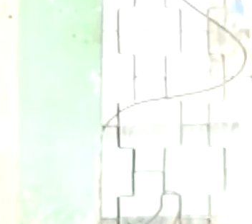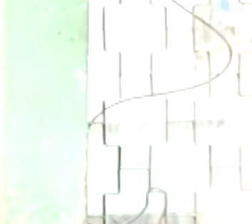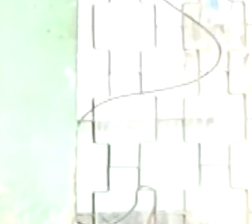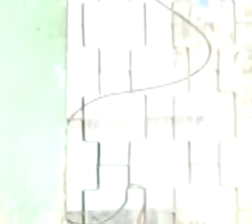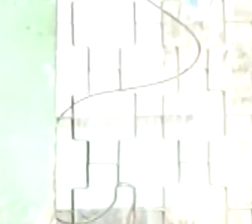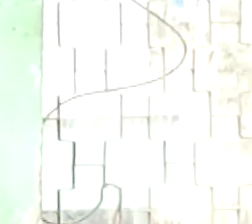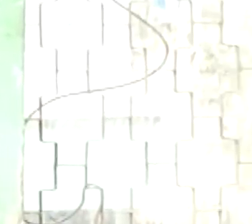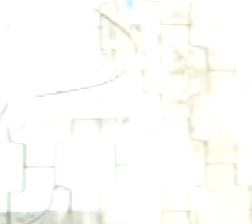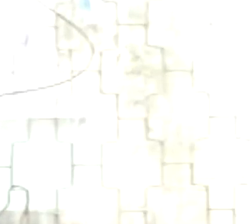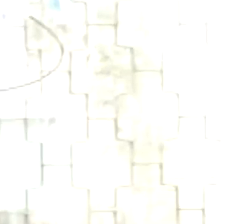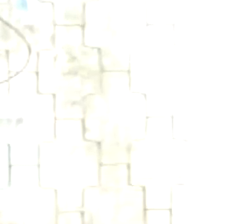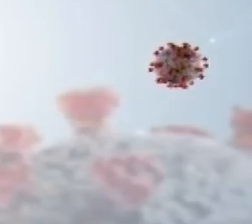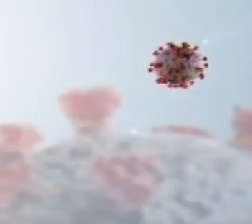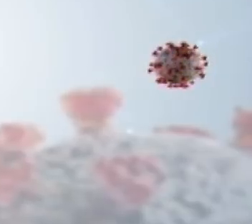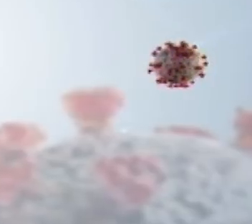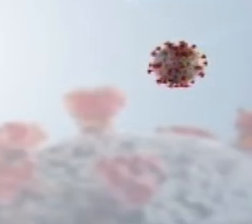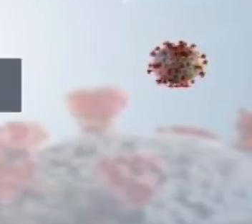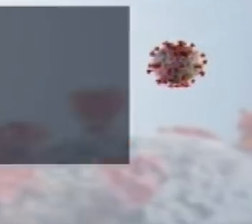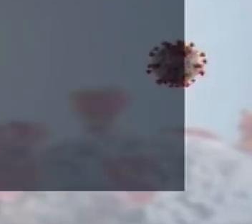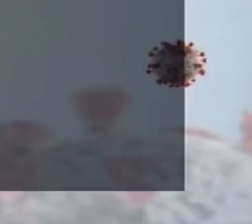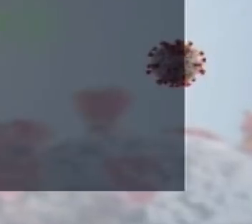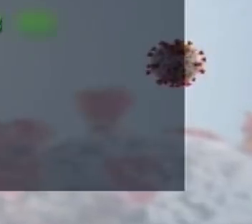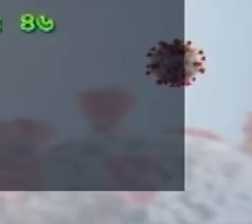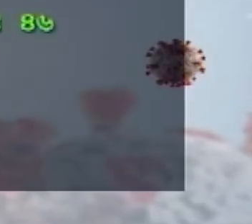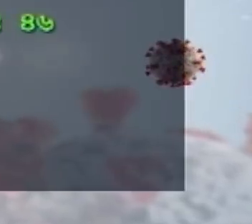তরুণরা করোনায় বেশি আক্রান্ত হলেও বেশি মারা যাচ্ছেন